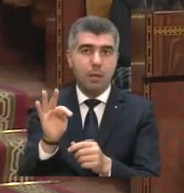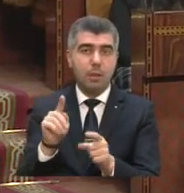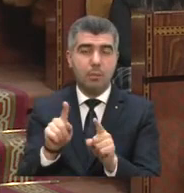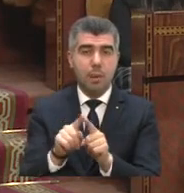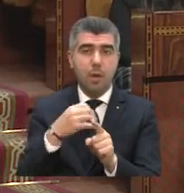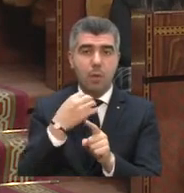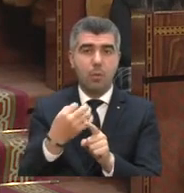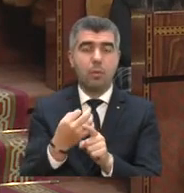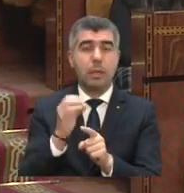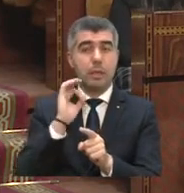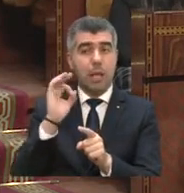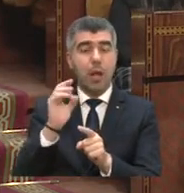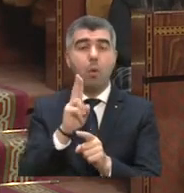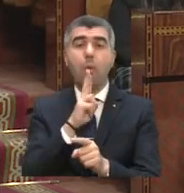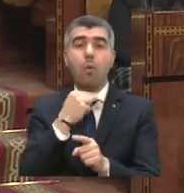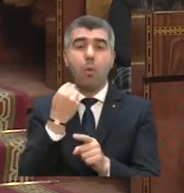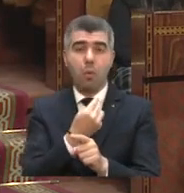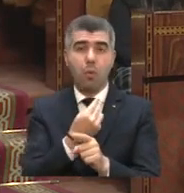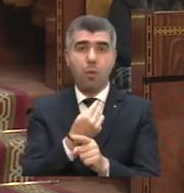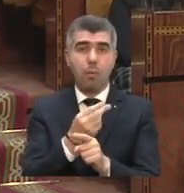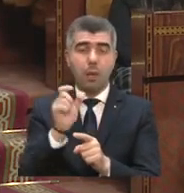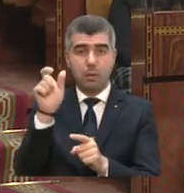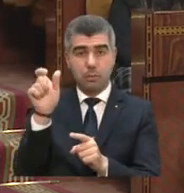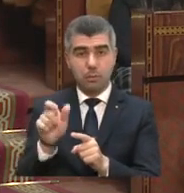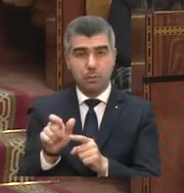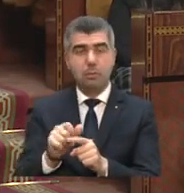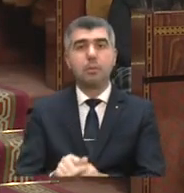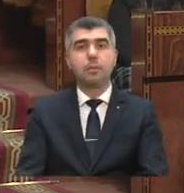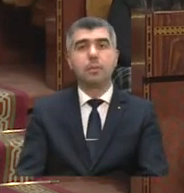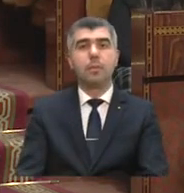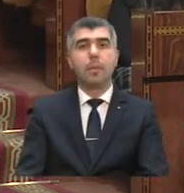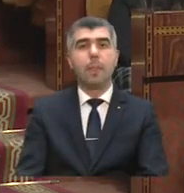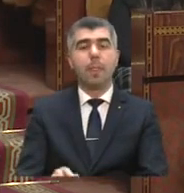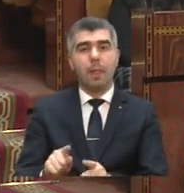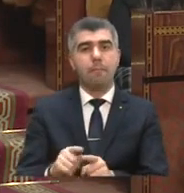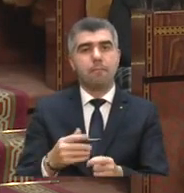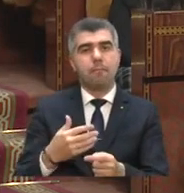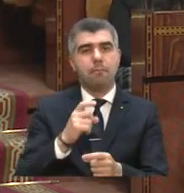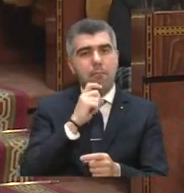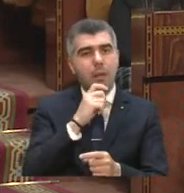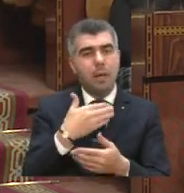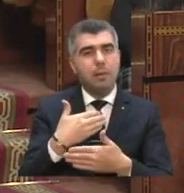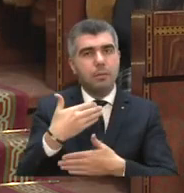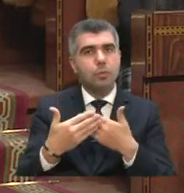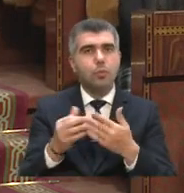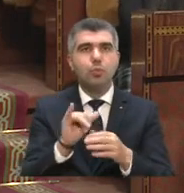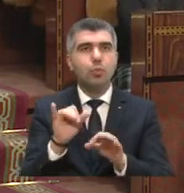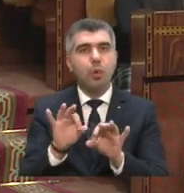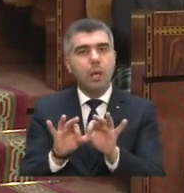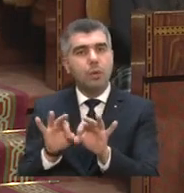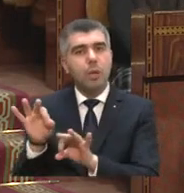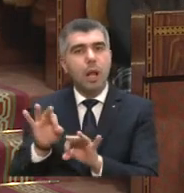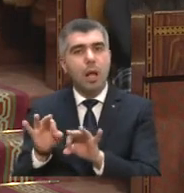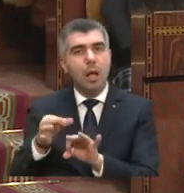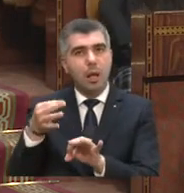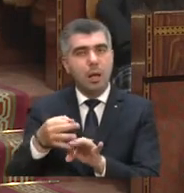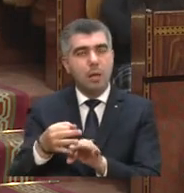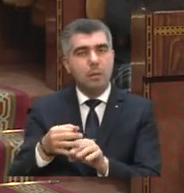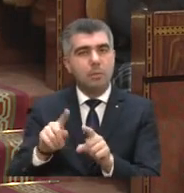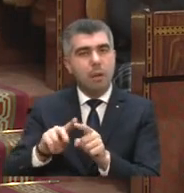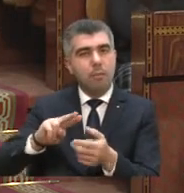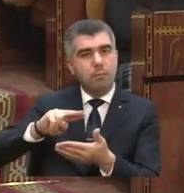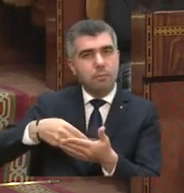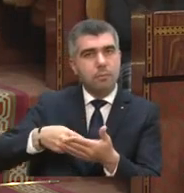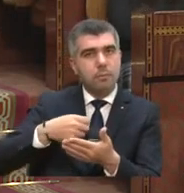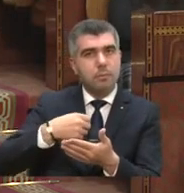الناطق الرسمي باسم الحكومة جابرييل أطال كذا إلى غير ذلك اللي غادي نرجع لها من بعد. إذن ما هي الإجراءات اللي غتقوموا بها من أجل هذا؟